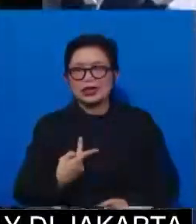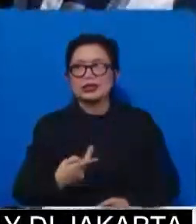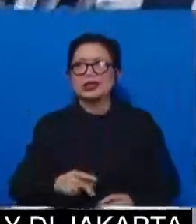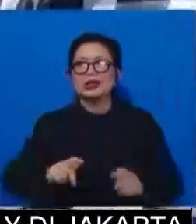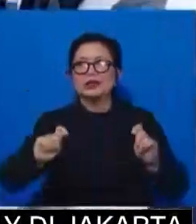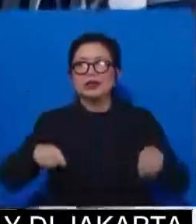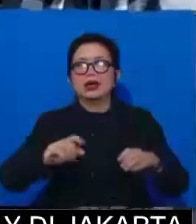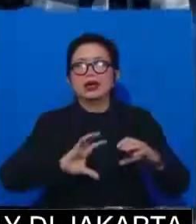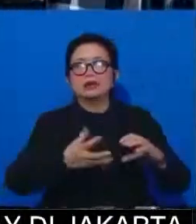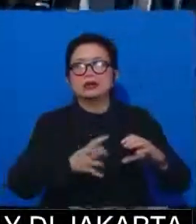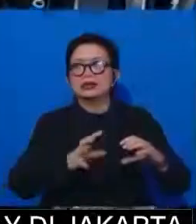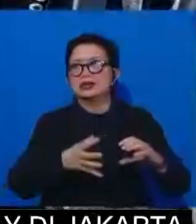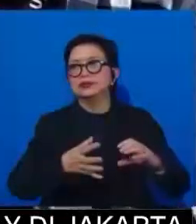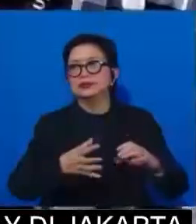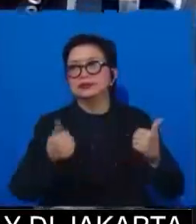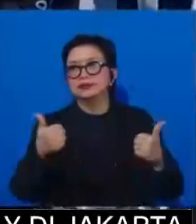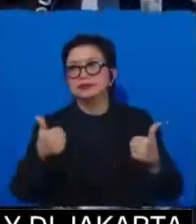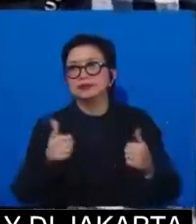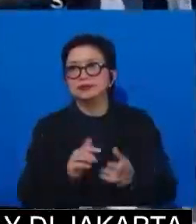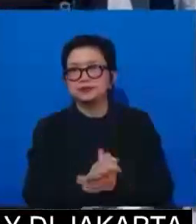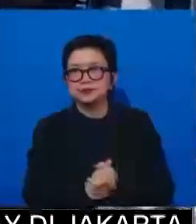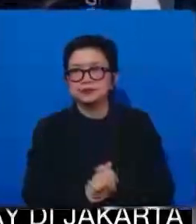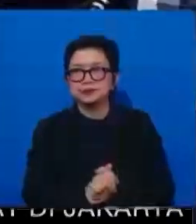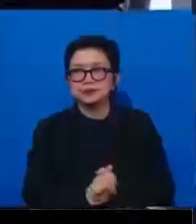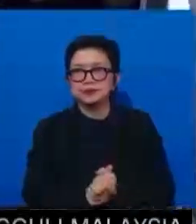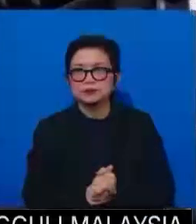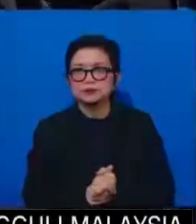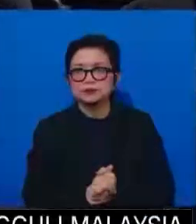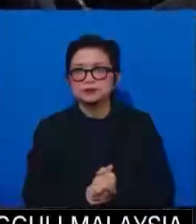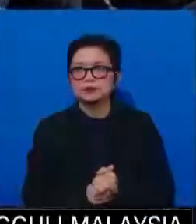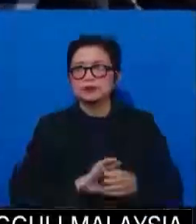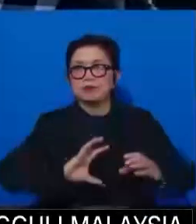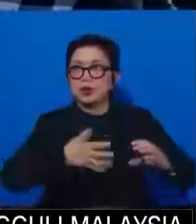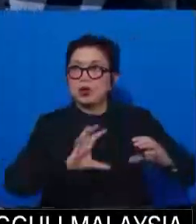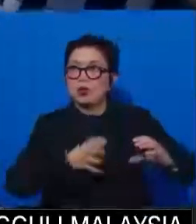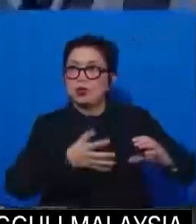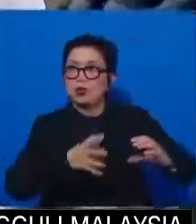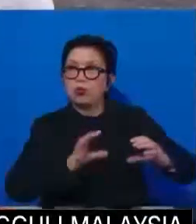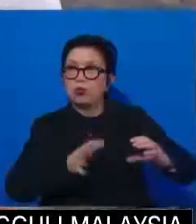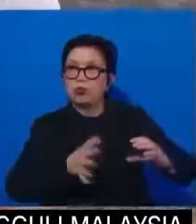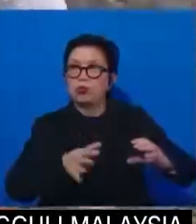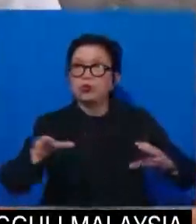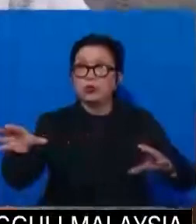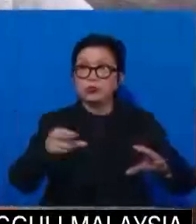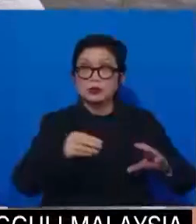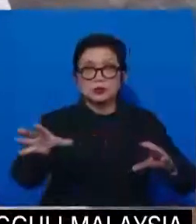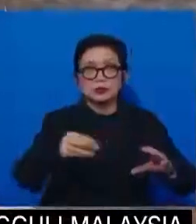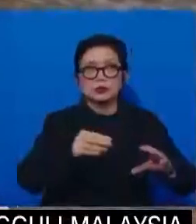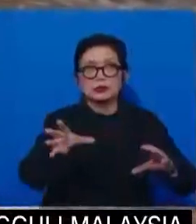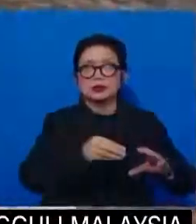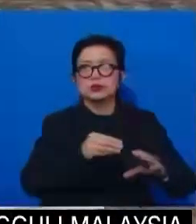ini. Mesin pompa. Dia sudah ini ya, pakai listrik ya? Iya, pakai listrik semua. Otomatis, jadi langsung ngisi ke